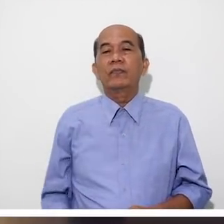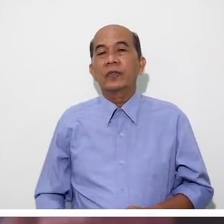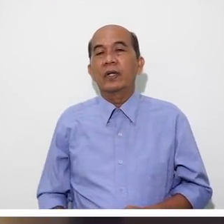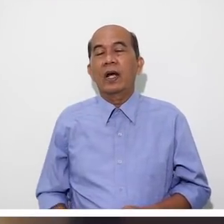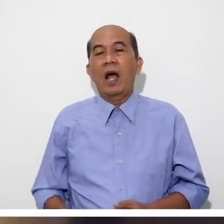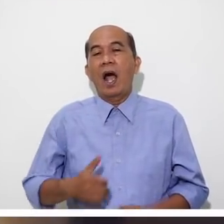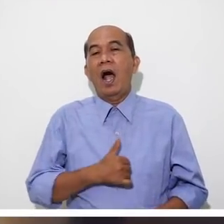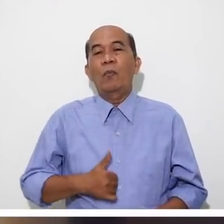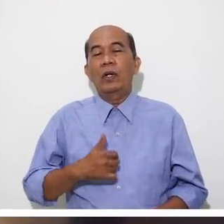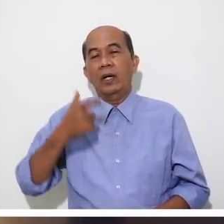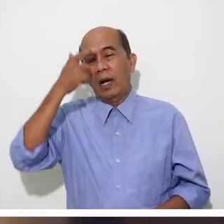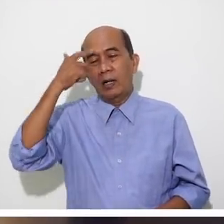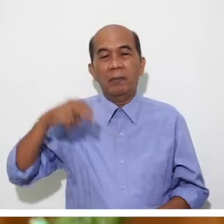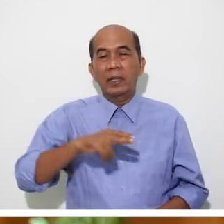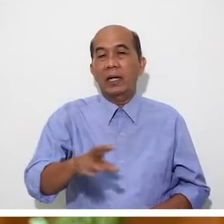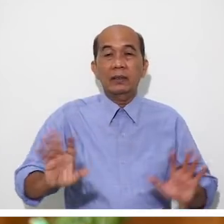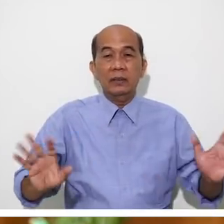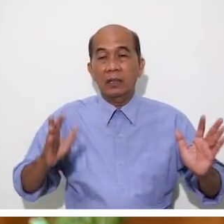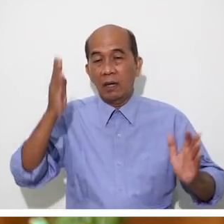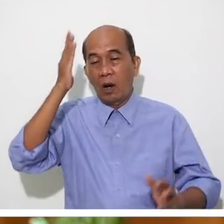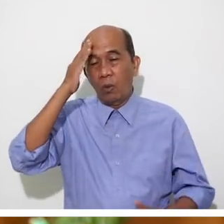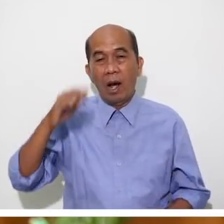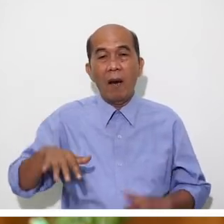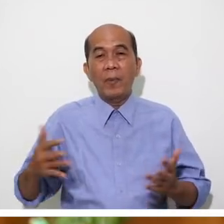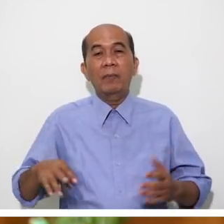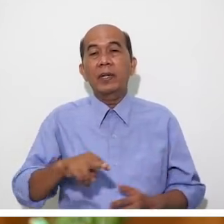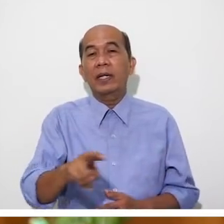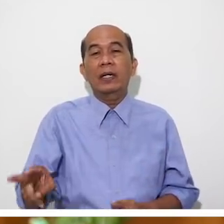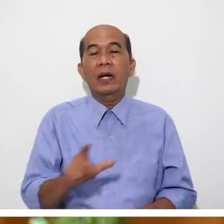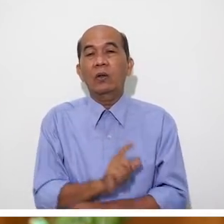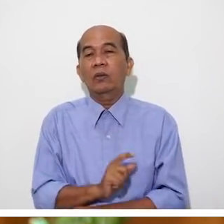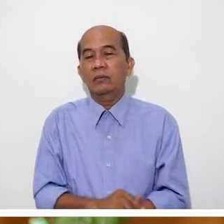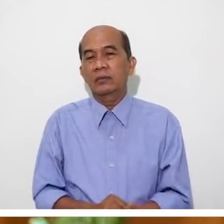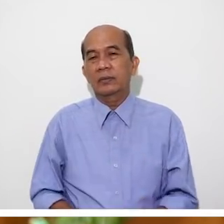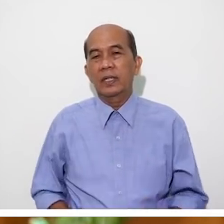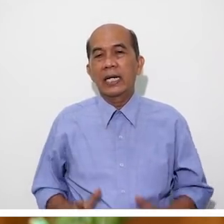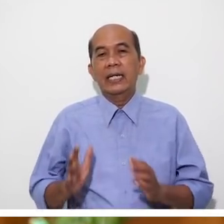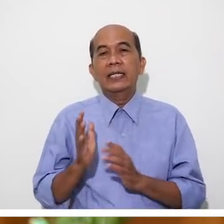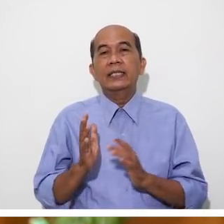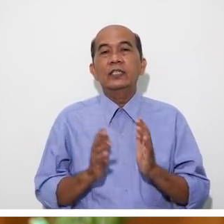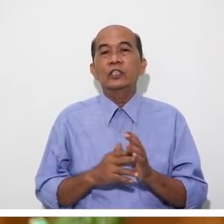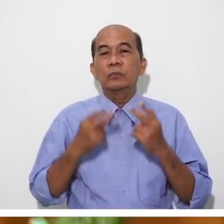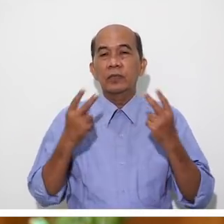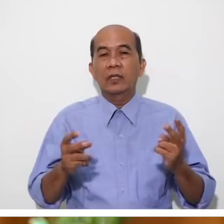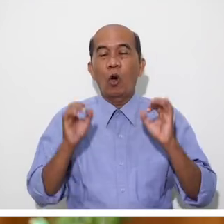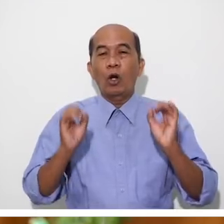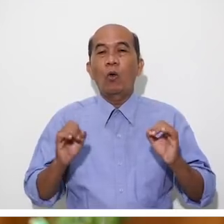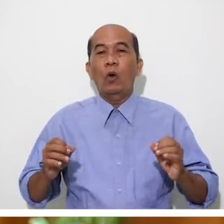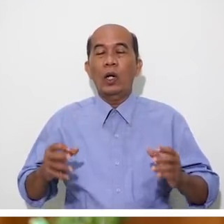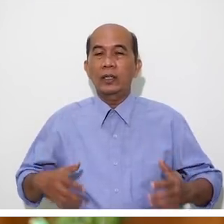ngerti apa yang harus mereka lakukan. Jadi artinya Yesus melihat orang-orang yang ada di